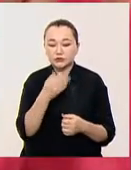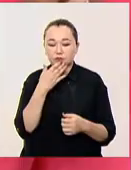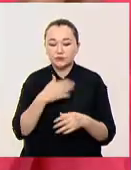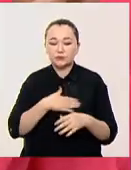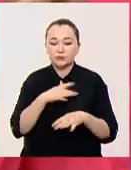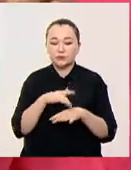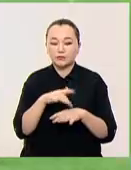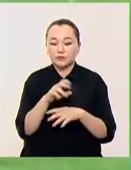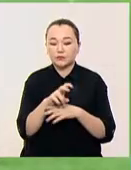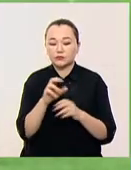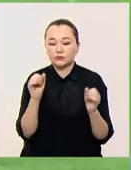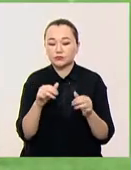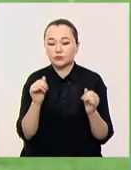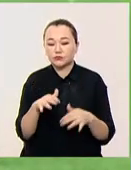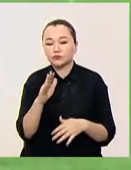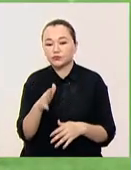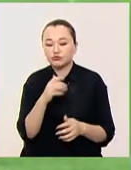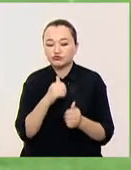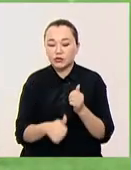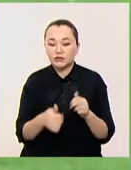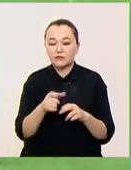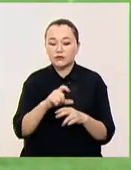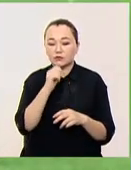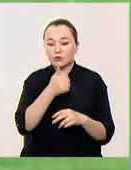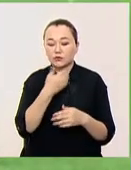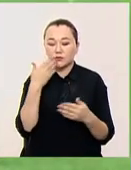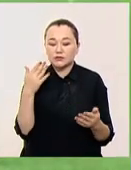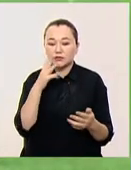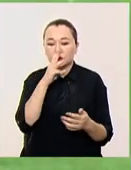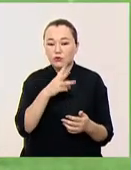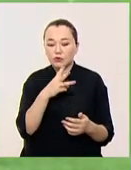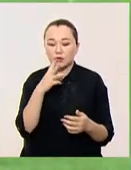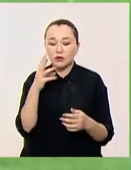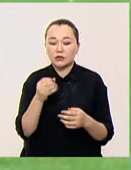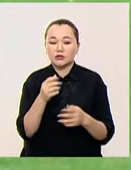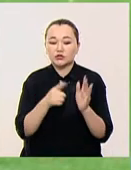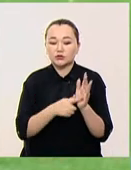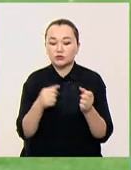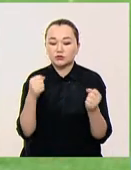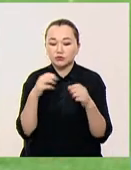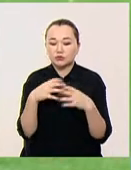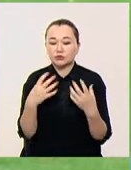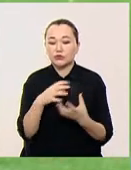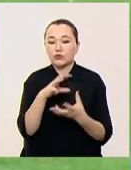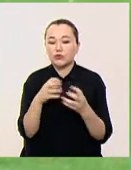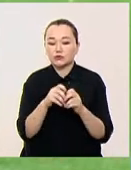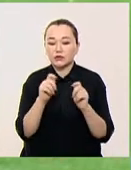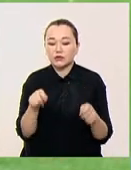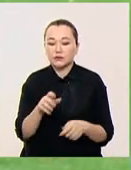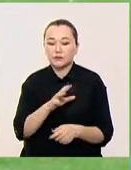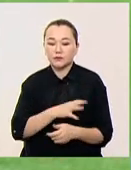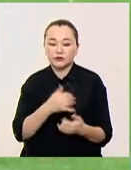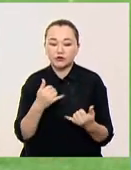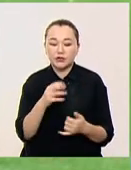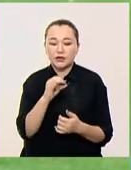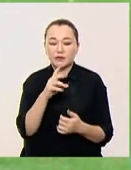орнына айналмақша. В этом году мы вот строим новый. Соңғы 3 жылда өңірде 7 спорттық сауықтыру кешені пайдалануға берілді. Биыл